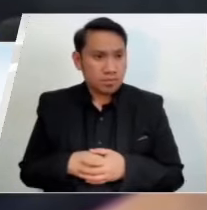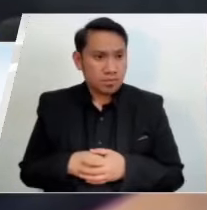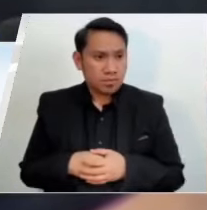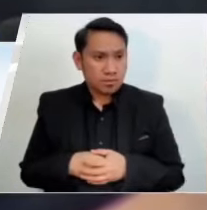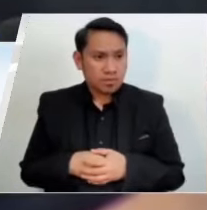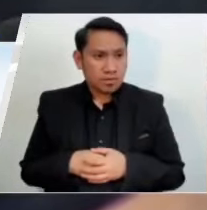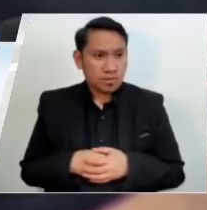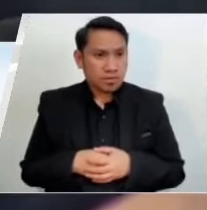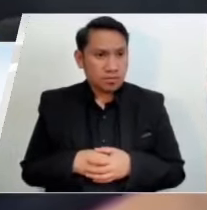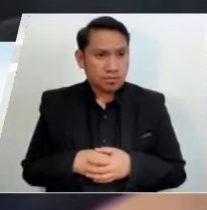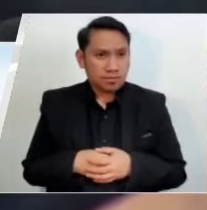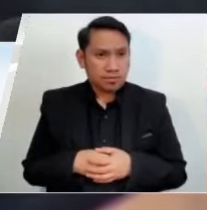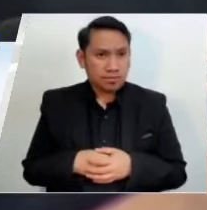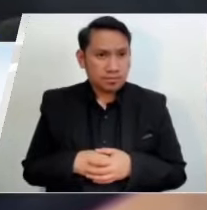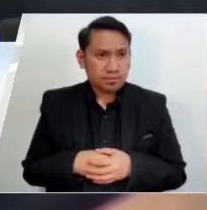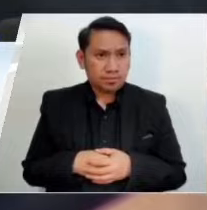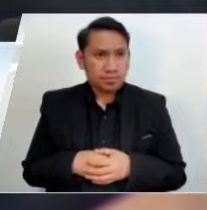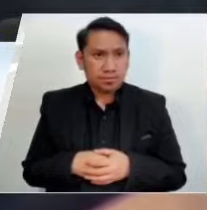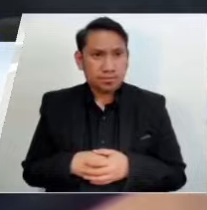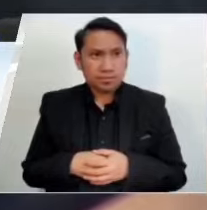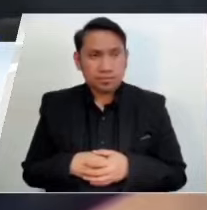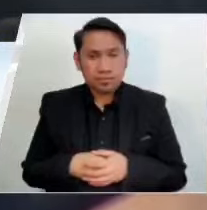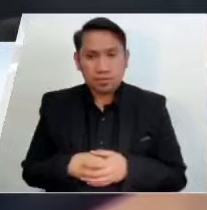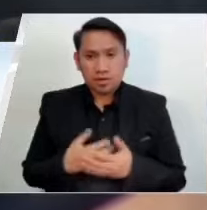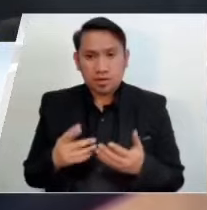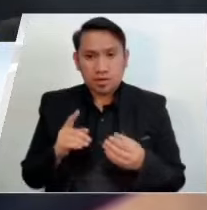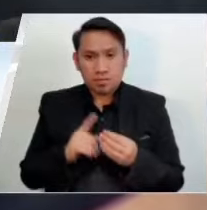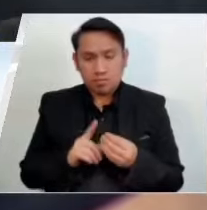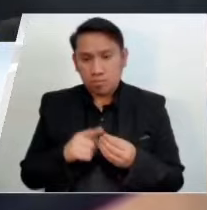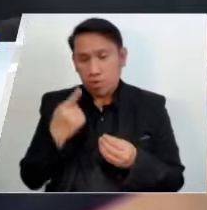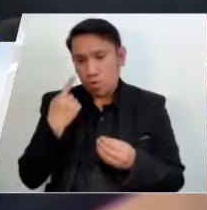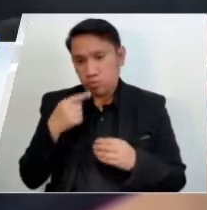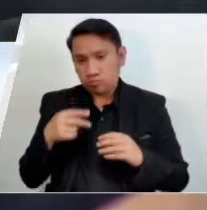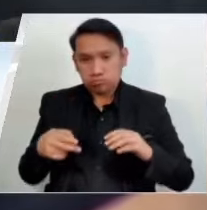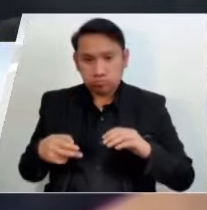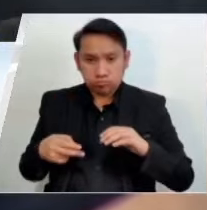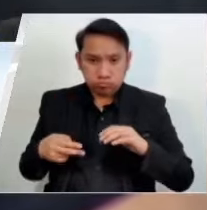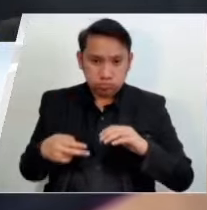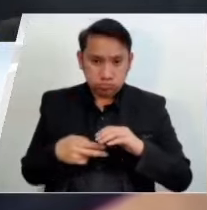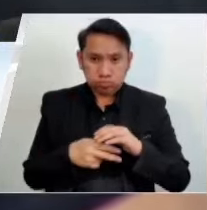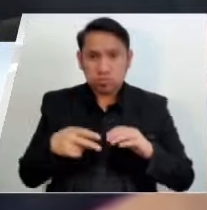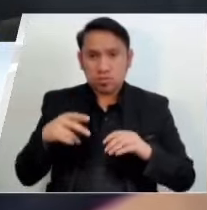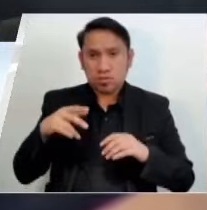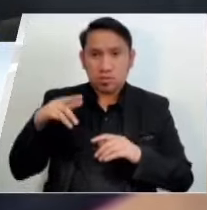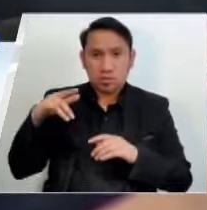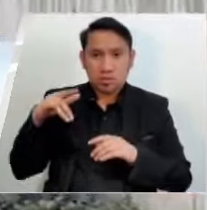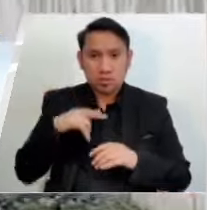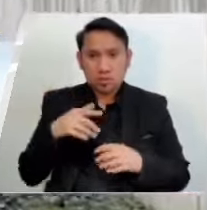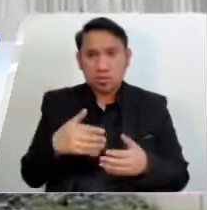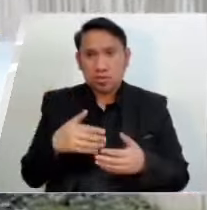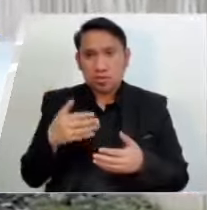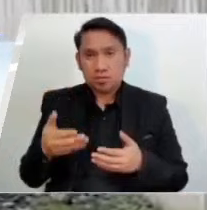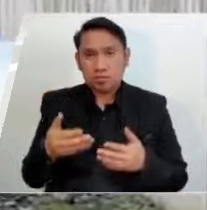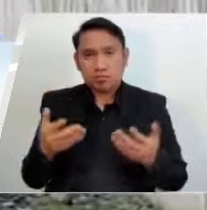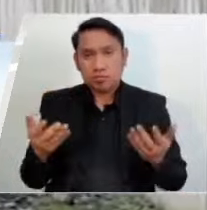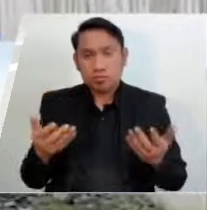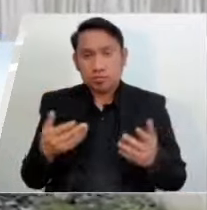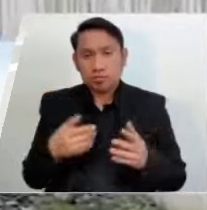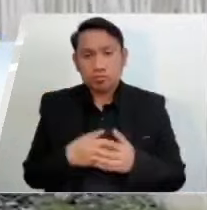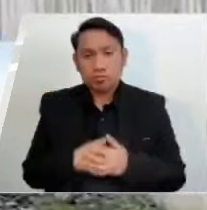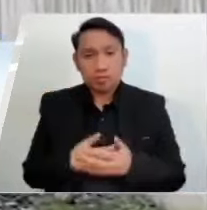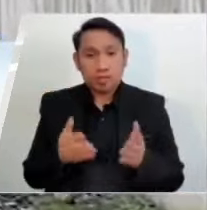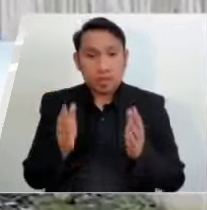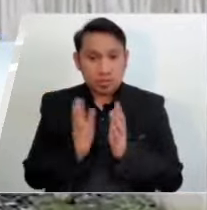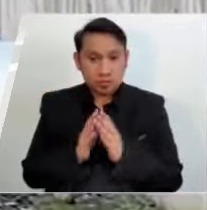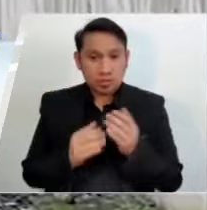anti-submarine warfare aircrafts for the Philippine Navy from PTDI Indonesia. Hiningi rin ang suporta